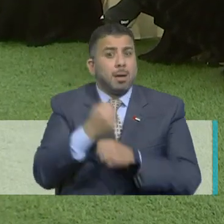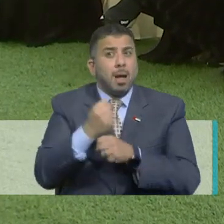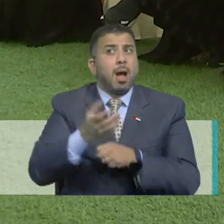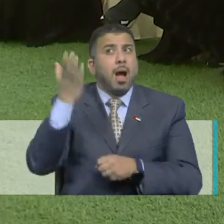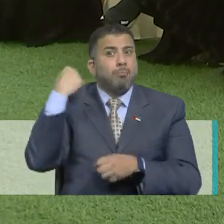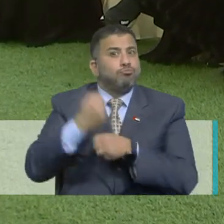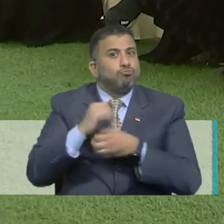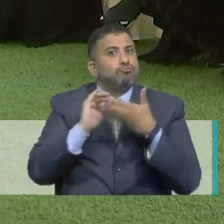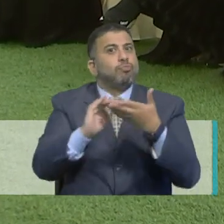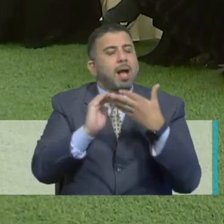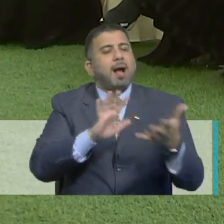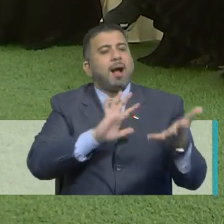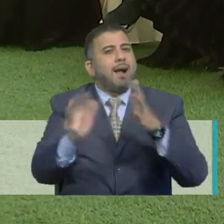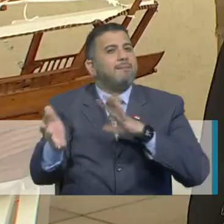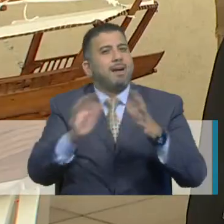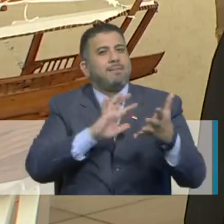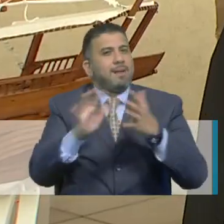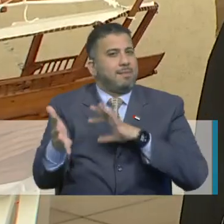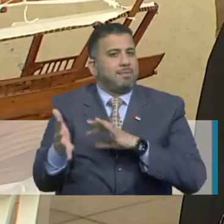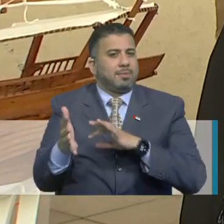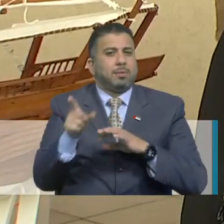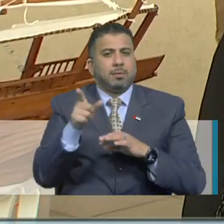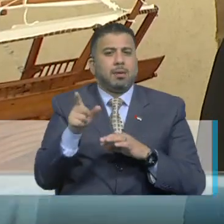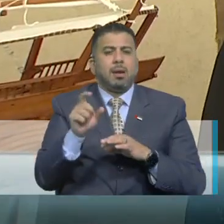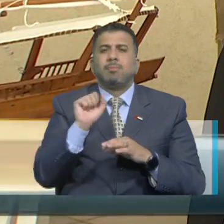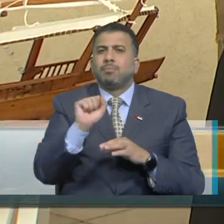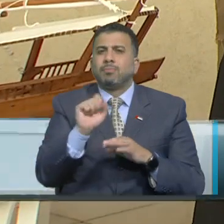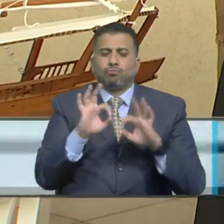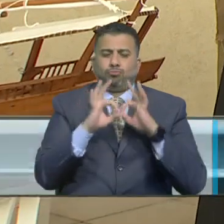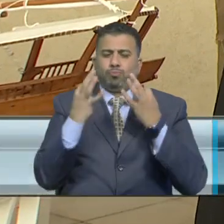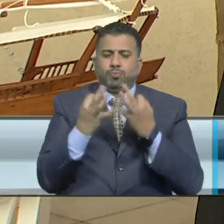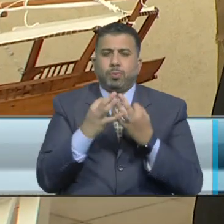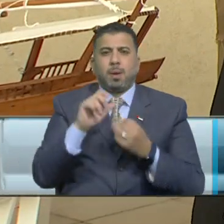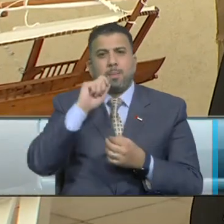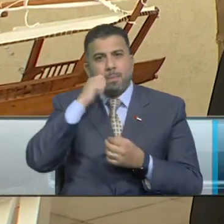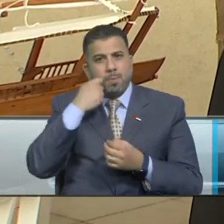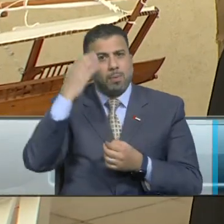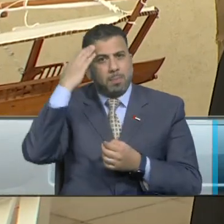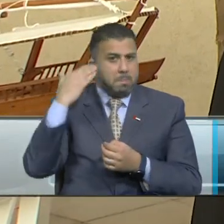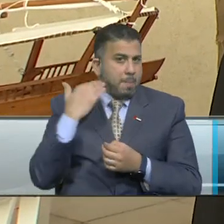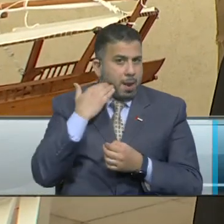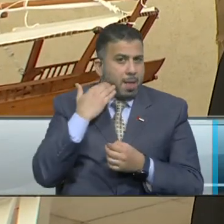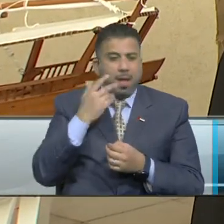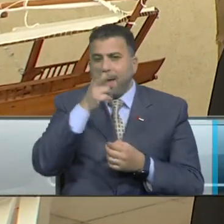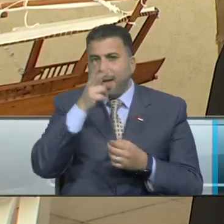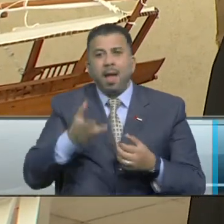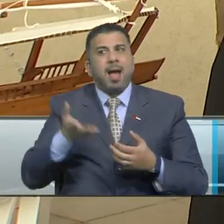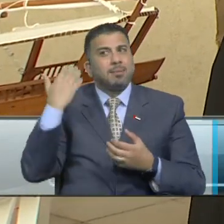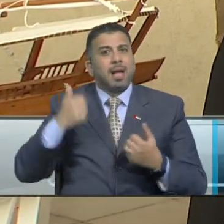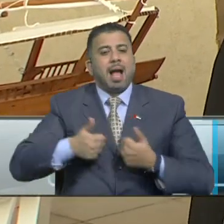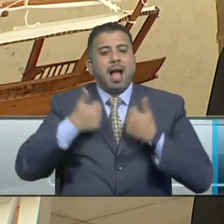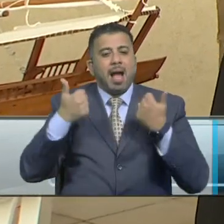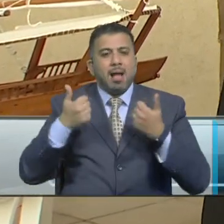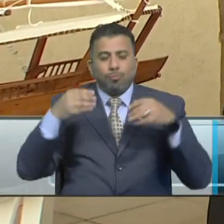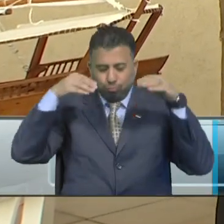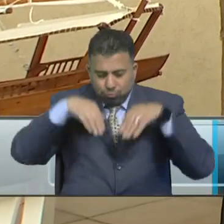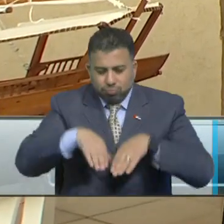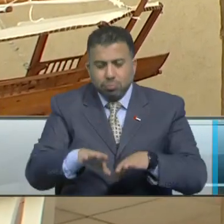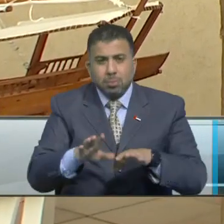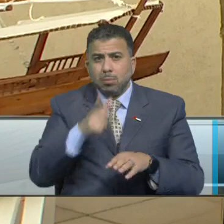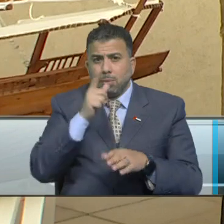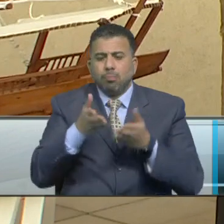الفترة. الفعالية المجتمعية لتبين دور الرجل والمرأة في حياتهم في الماضي ورحلة الغوص. كان